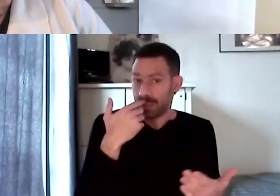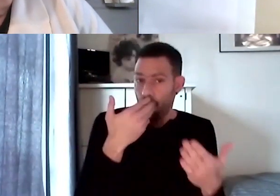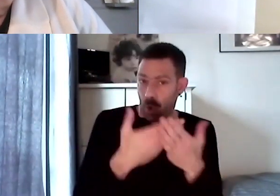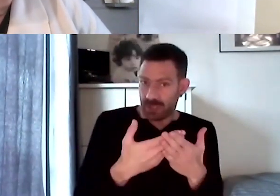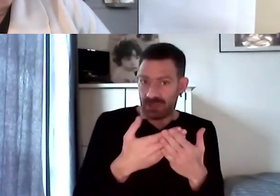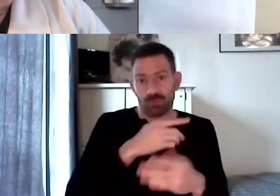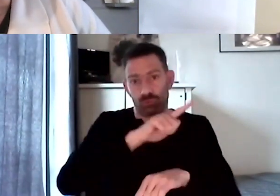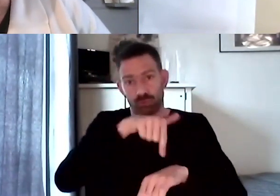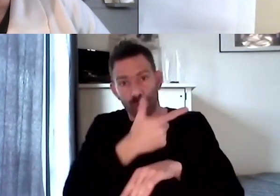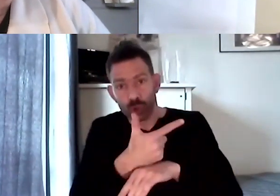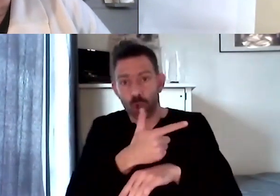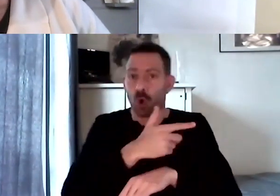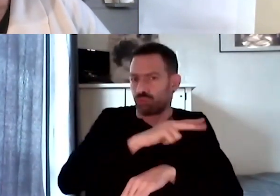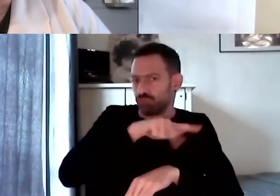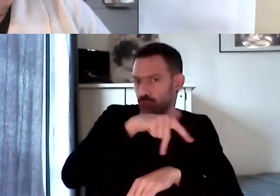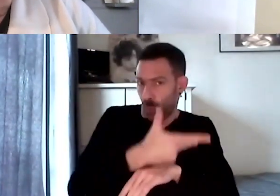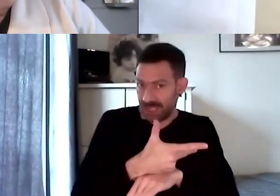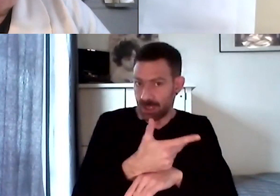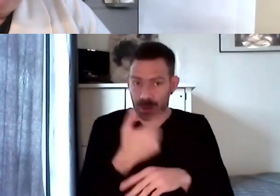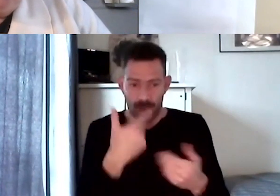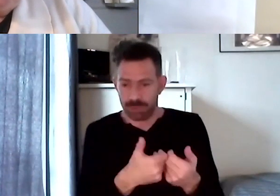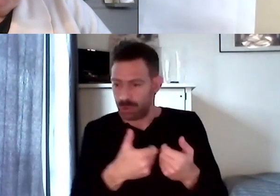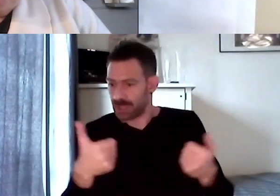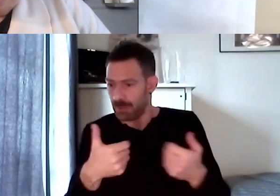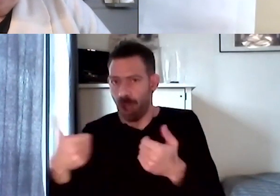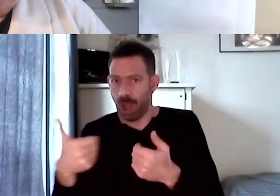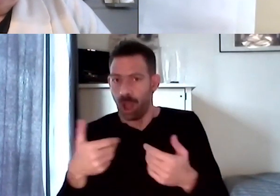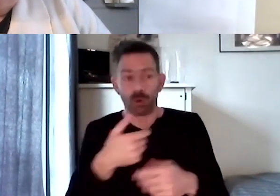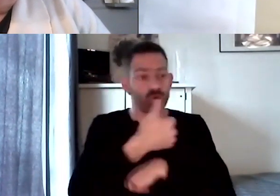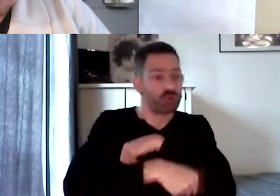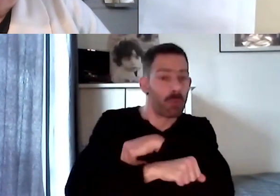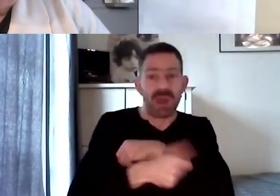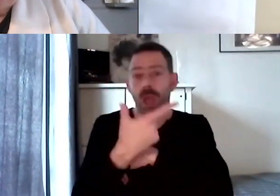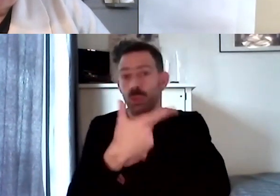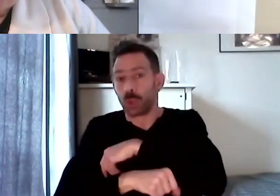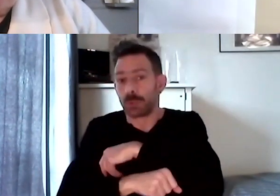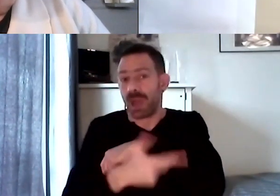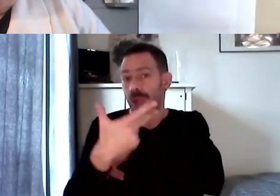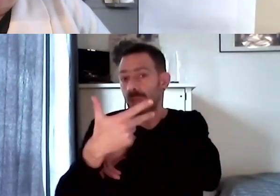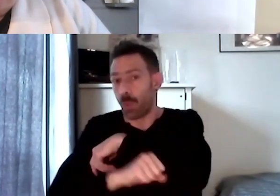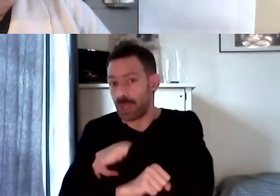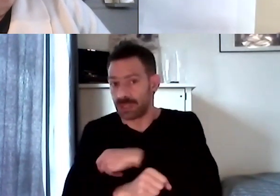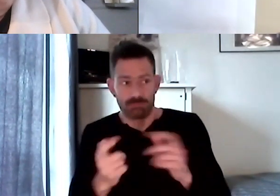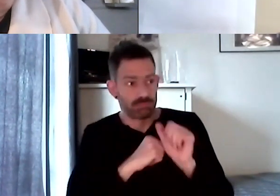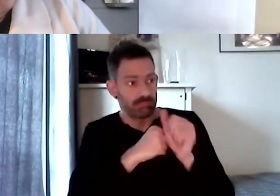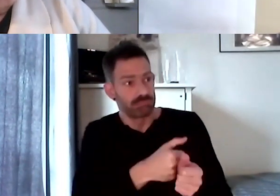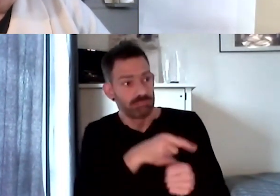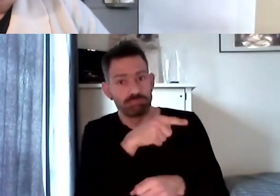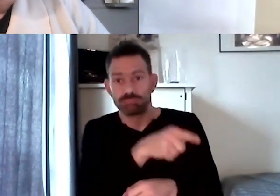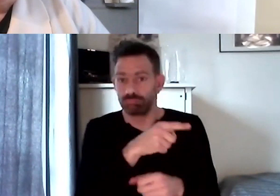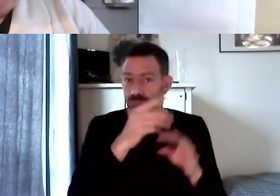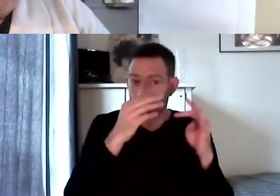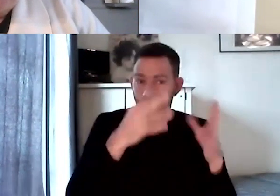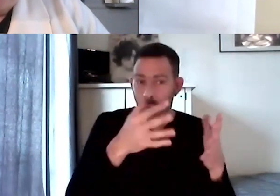3 heures, mais ils pourront être espacés d'une semaine, de 2 semaines, de 3 semaines, selon le temps que la personne mettra aussi à faire son